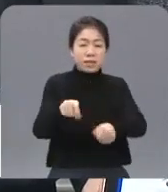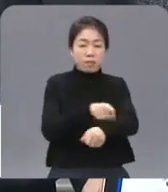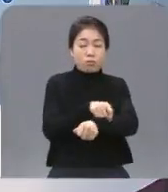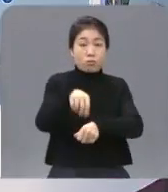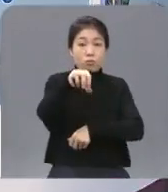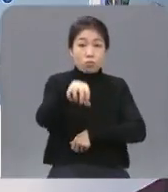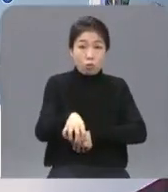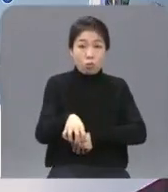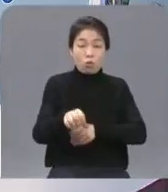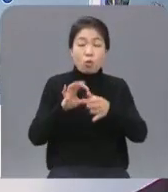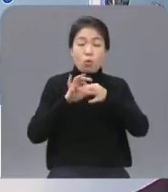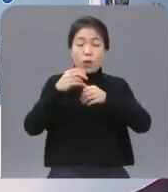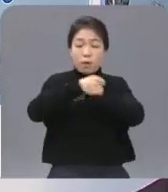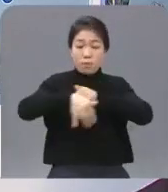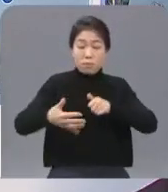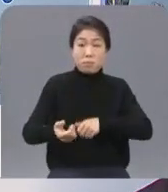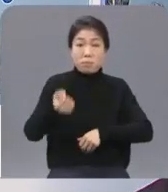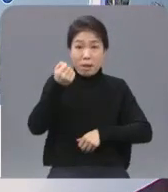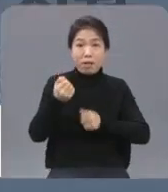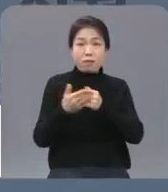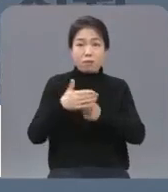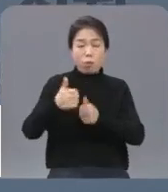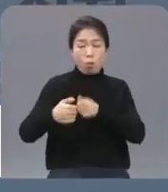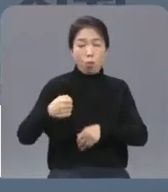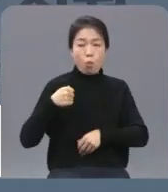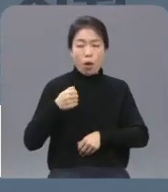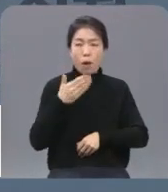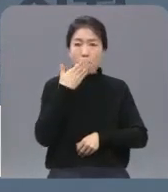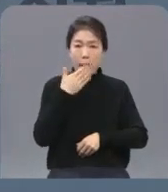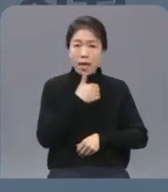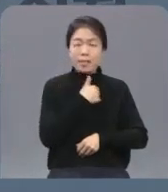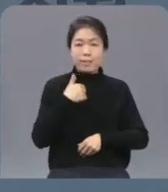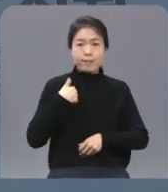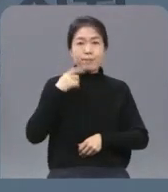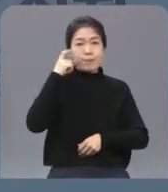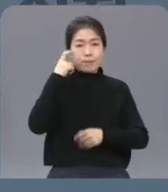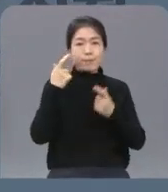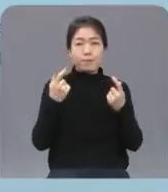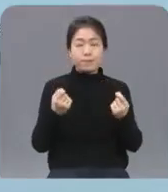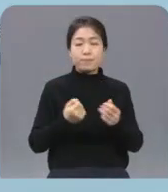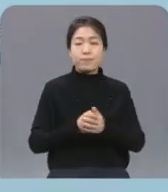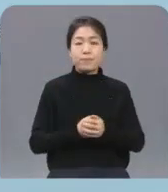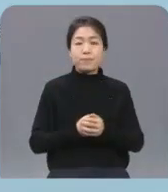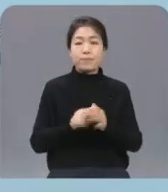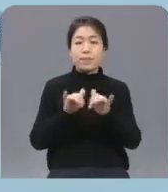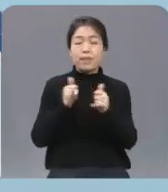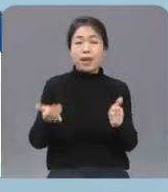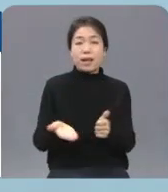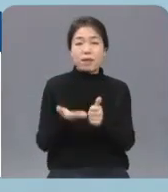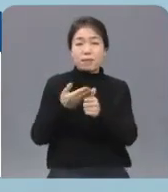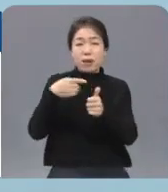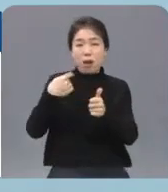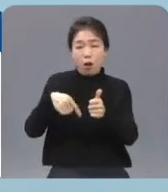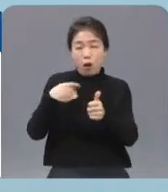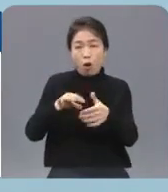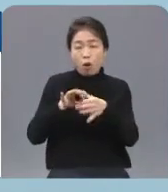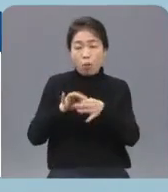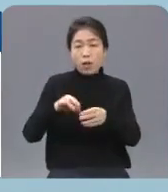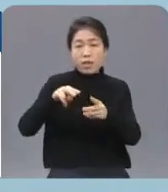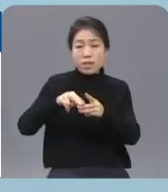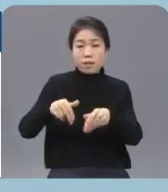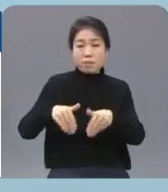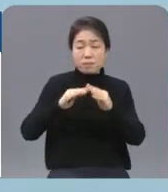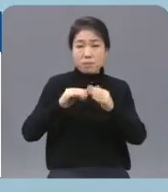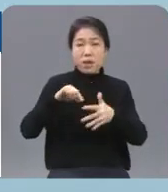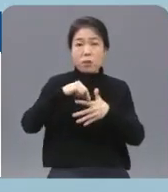관련 인프랄 가치만큼 경쟁력이 충분하다는게 전남도의 판단입니다 인력양성 관련된 센터